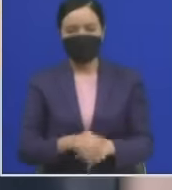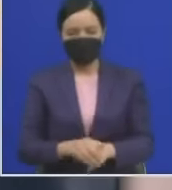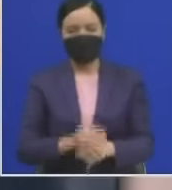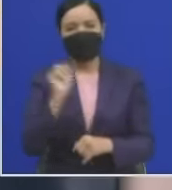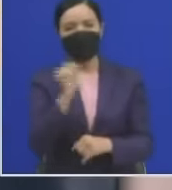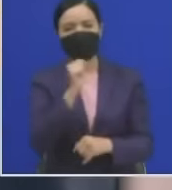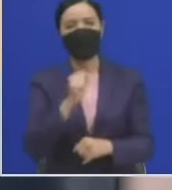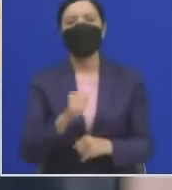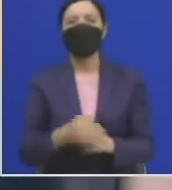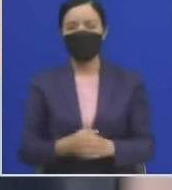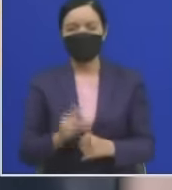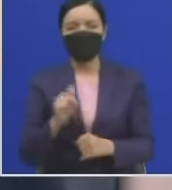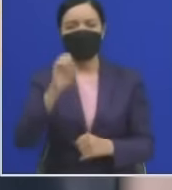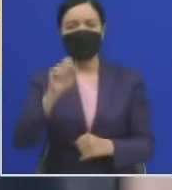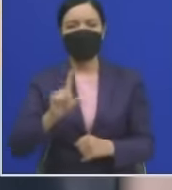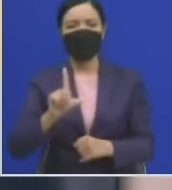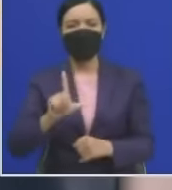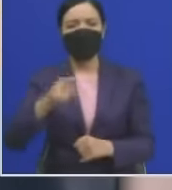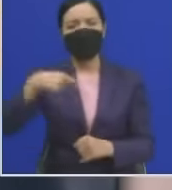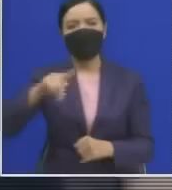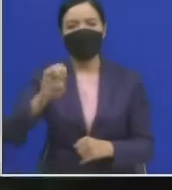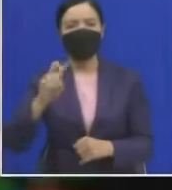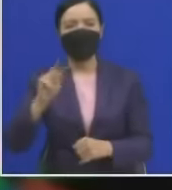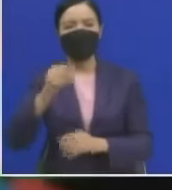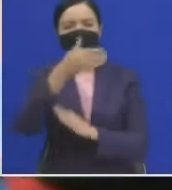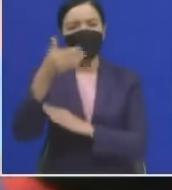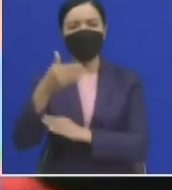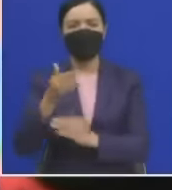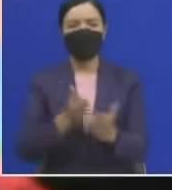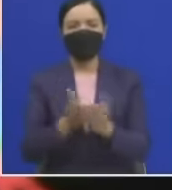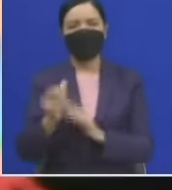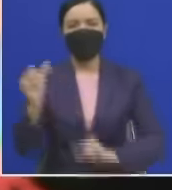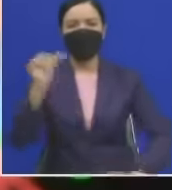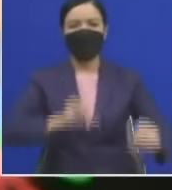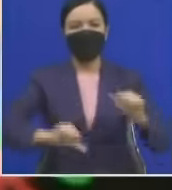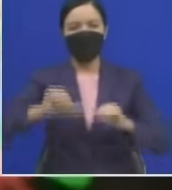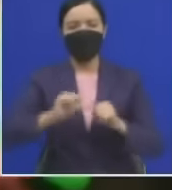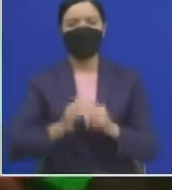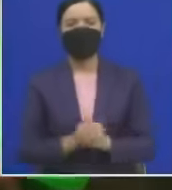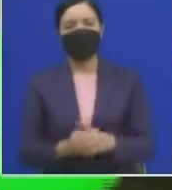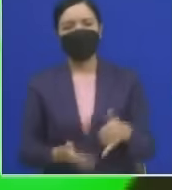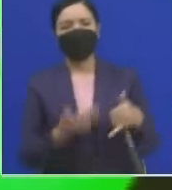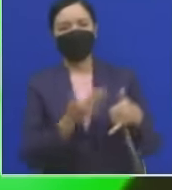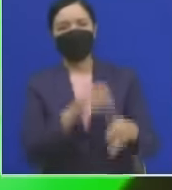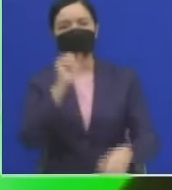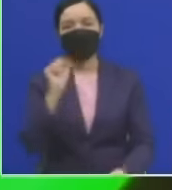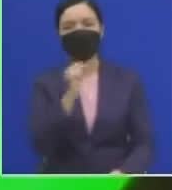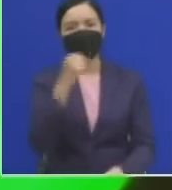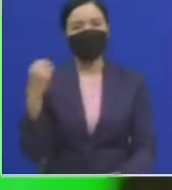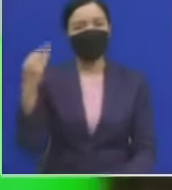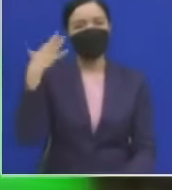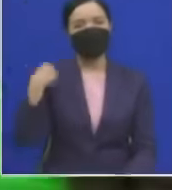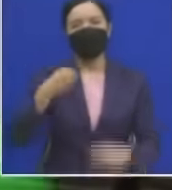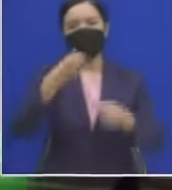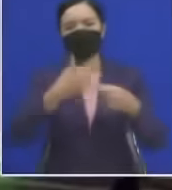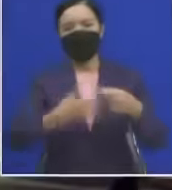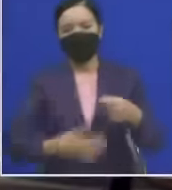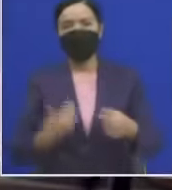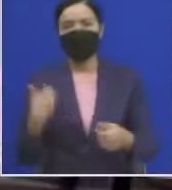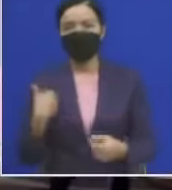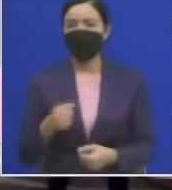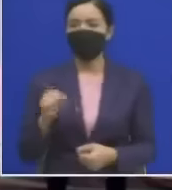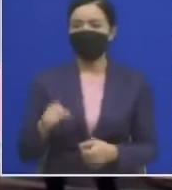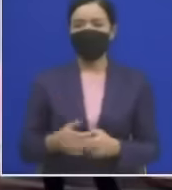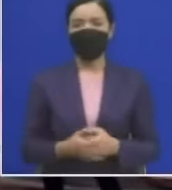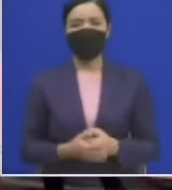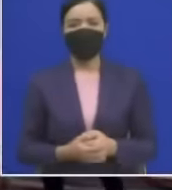ติ สาขาศิลปะการแสดงนะคะเนี่ยค่ะที่ผ่านมาท่านก็มีบทเพลงดังๆเยอะแยะมากมายเลยนะคะพี่หนุ่ม